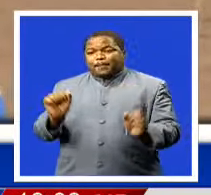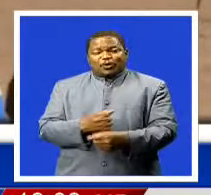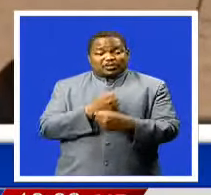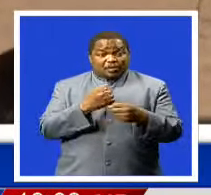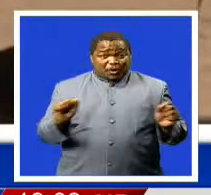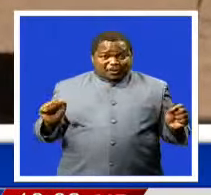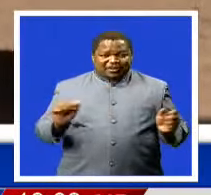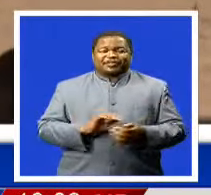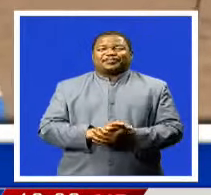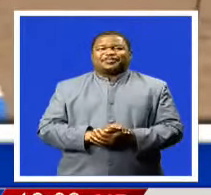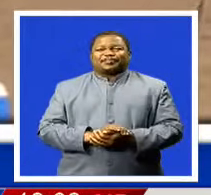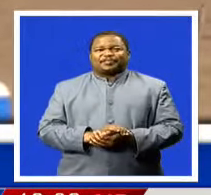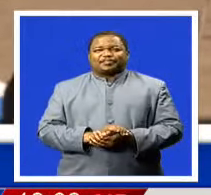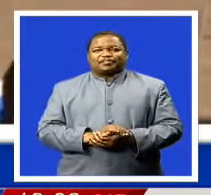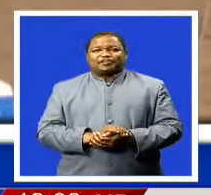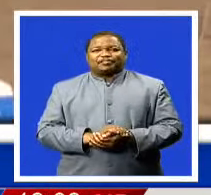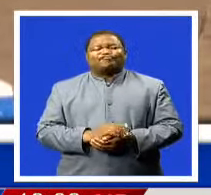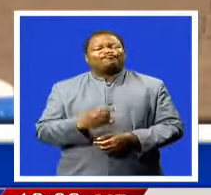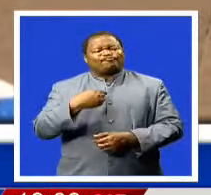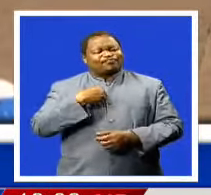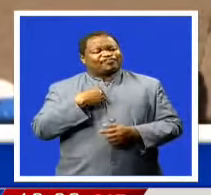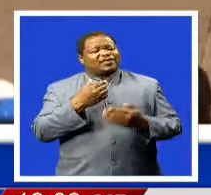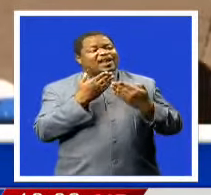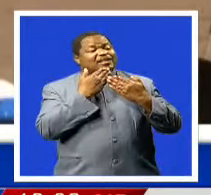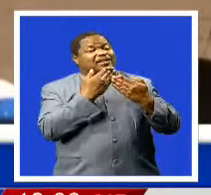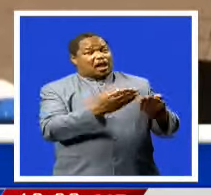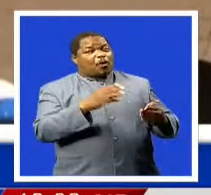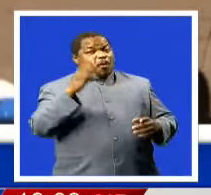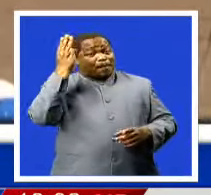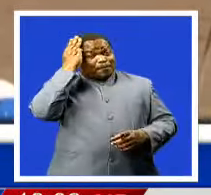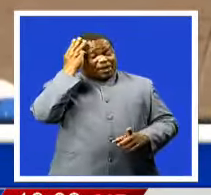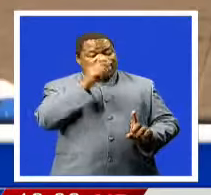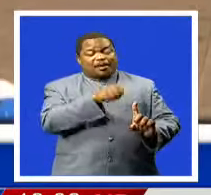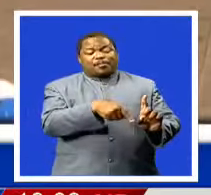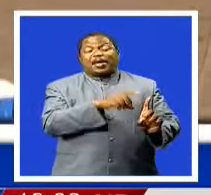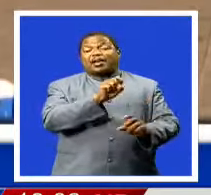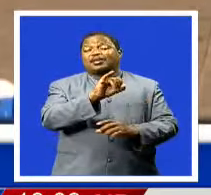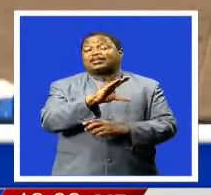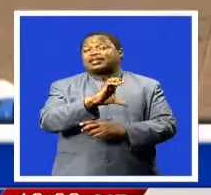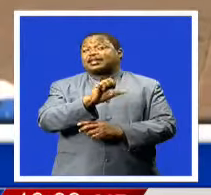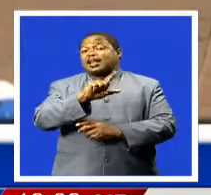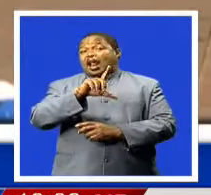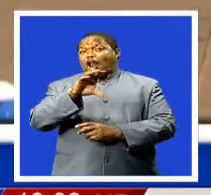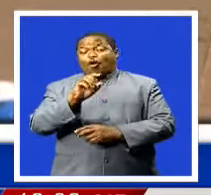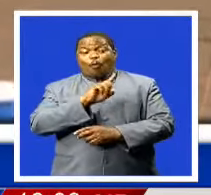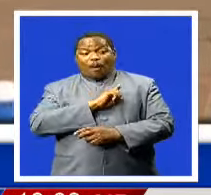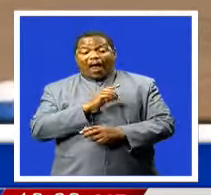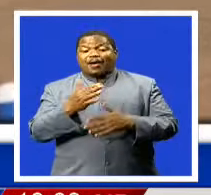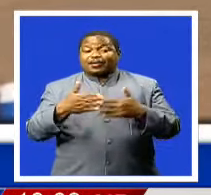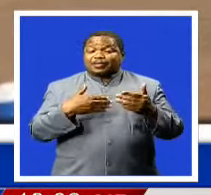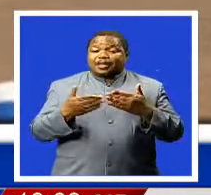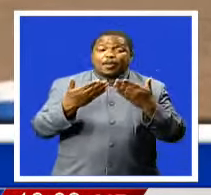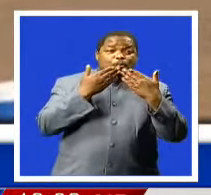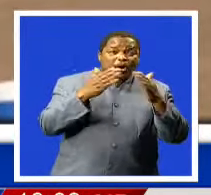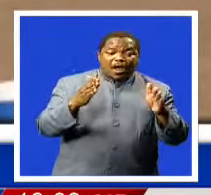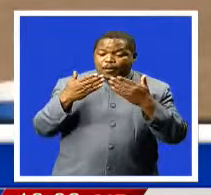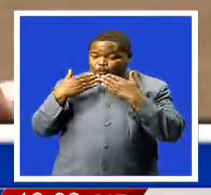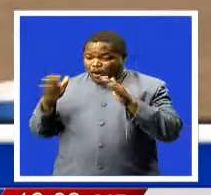Sibonga lokho ukuthi ulethe kuthula wena wekunene. Sesisho njalo zinyane lesilwane